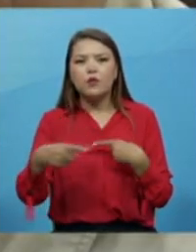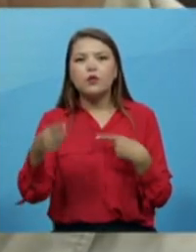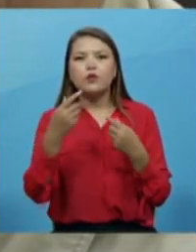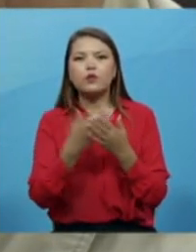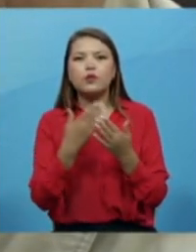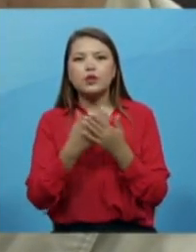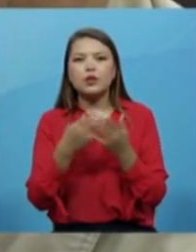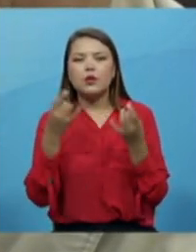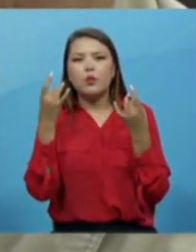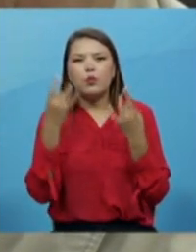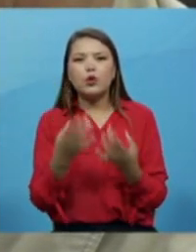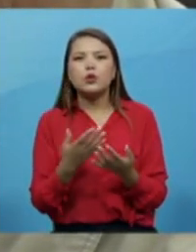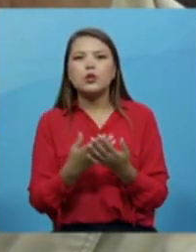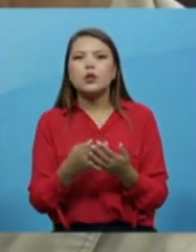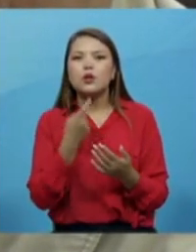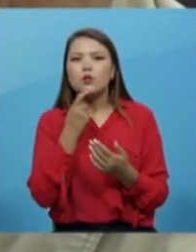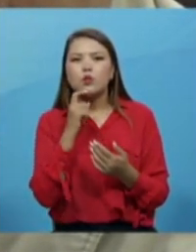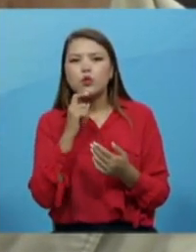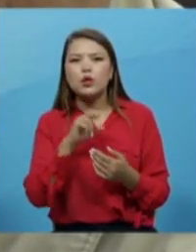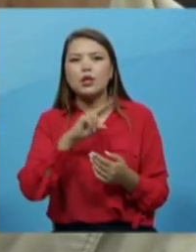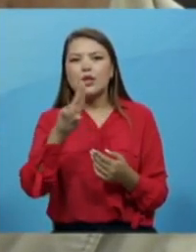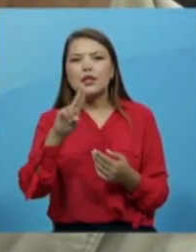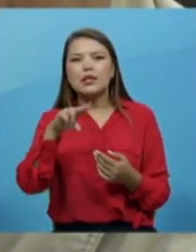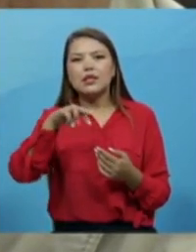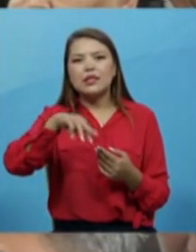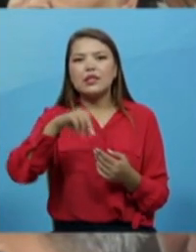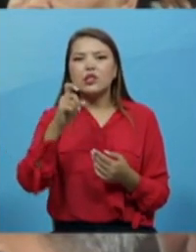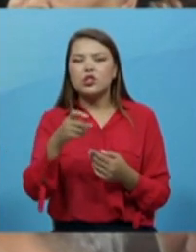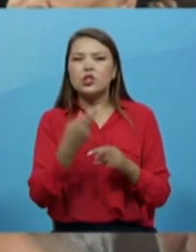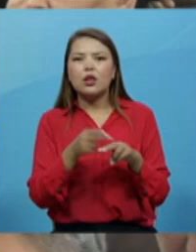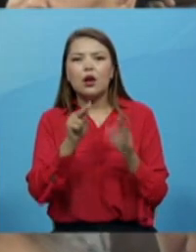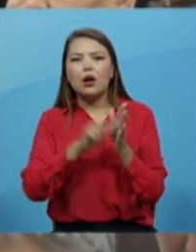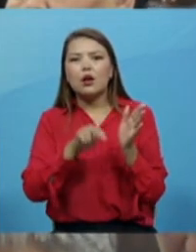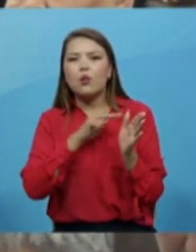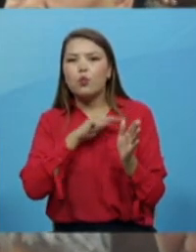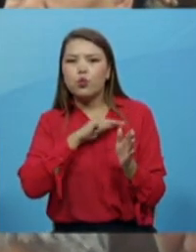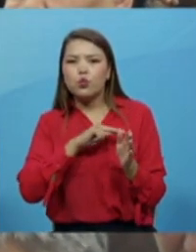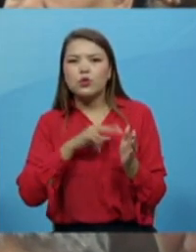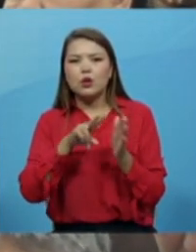Кәсіпкерлікпен тамақ ішуіміз ба? Сіздер қытыжы дегендерін жасап кетіңіздер, жетер енді.